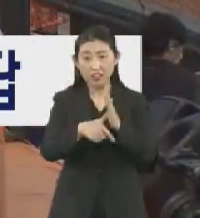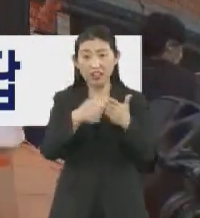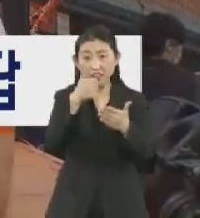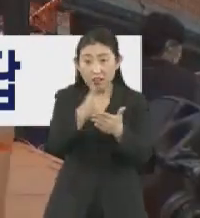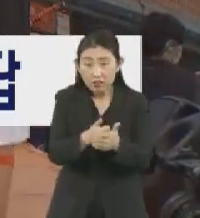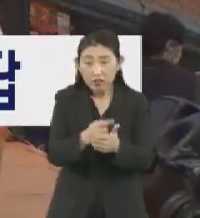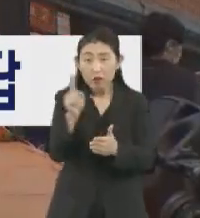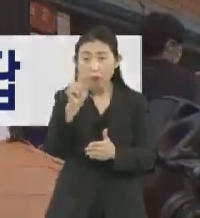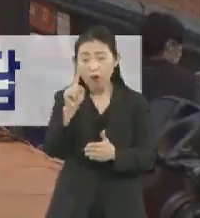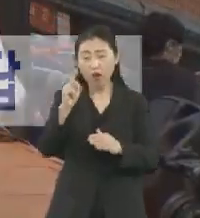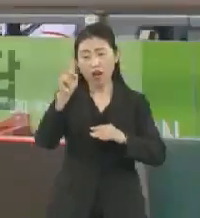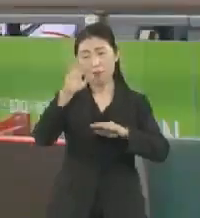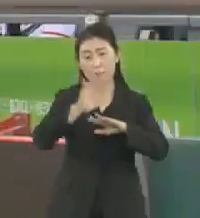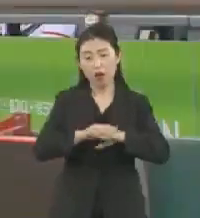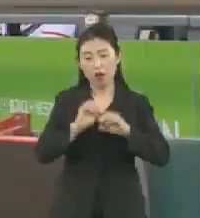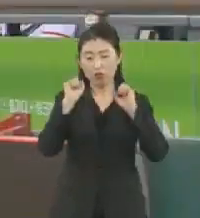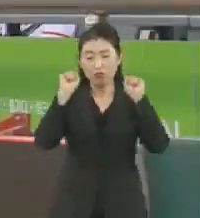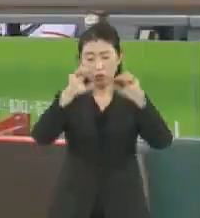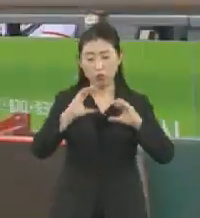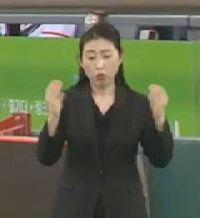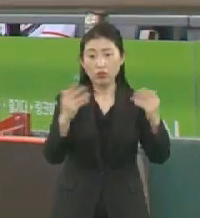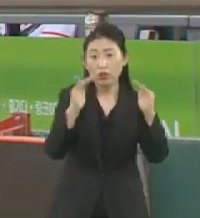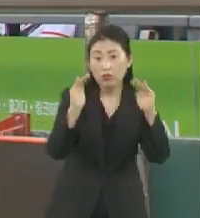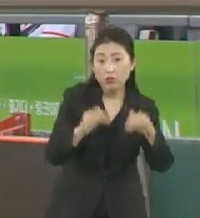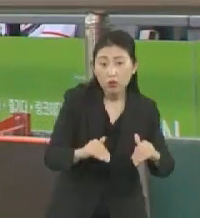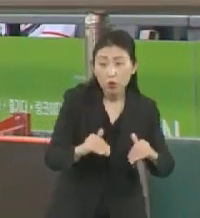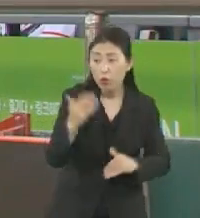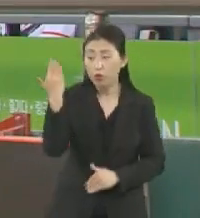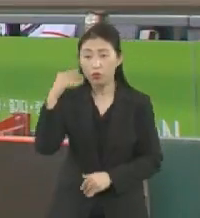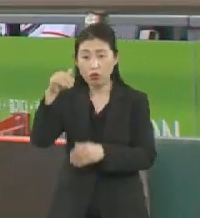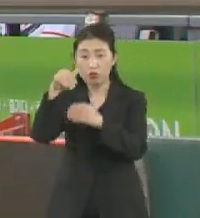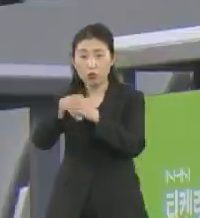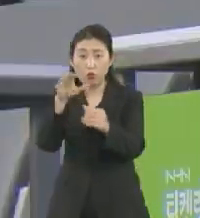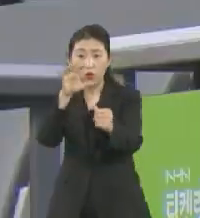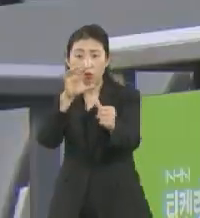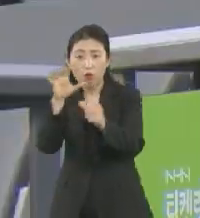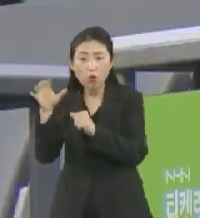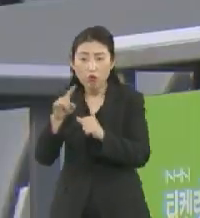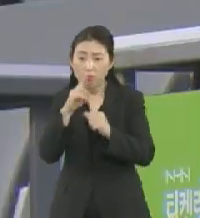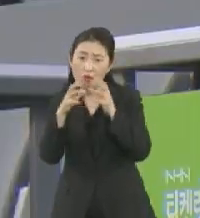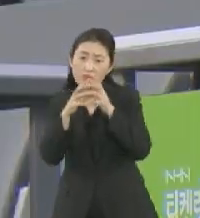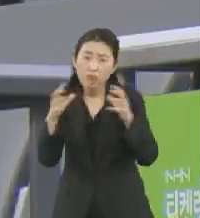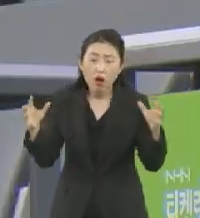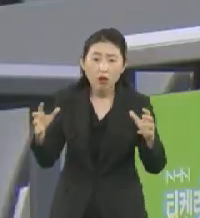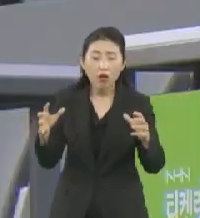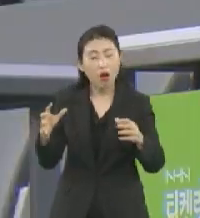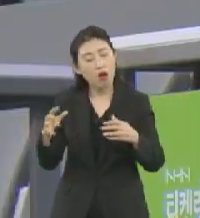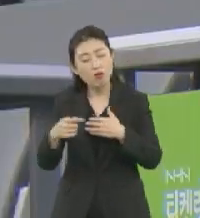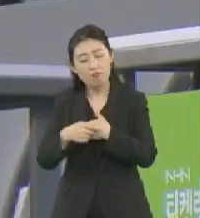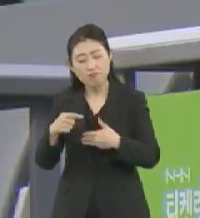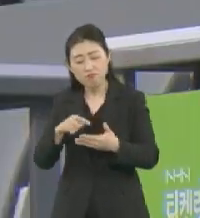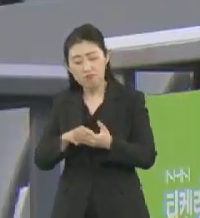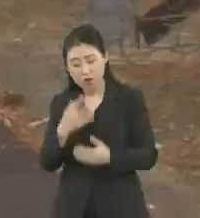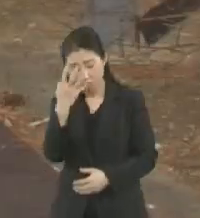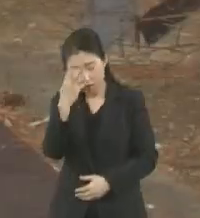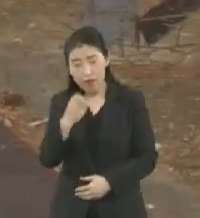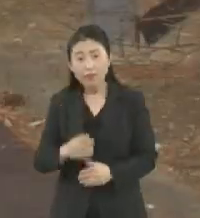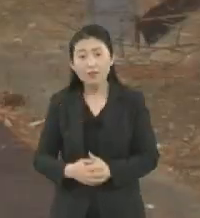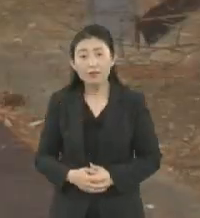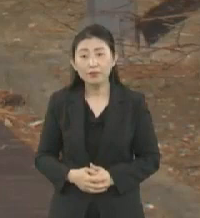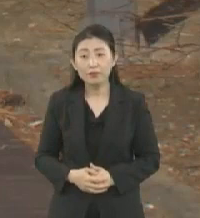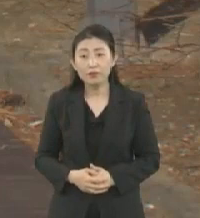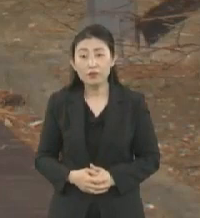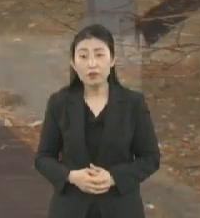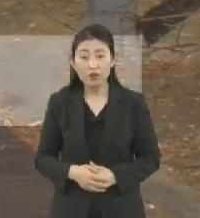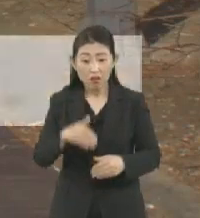결정된 한밭종합운동장 철거 문제가 선거를 앞두고 정치 이슈로 떠오른 것에 대해 불편한 마음이 큽니다.